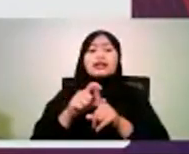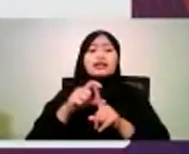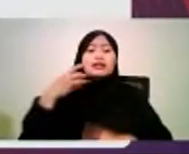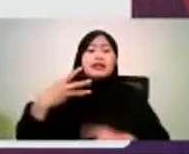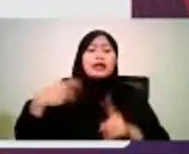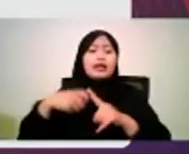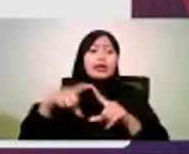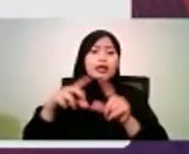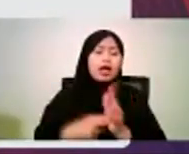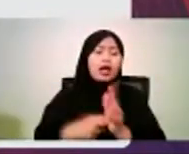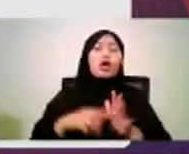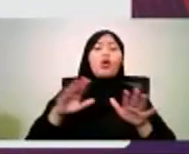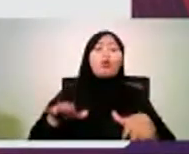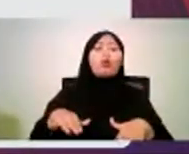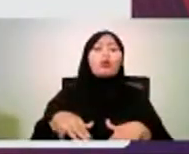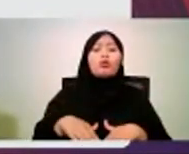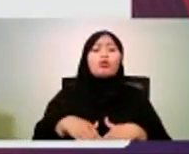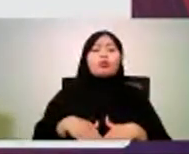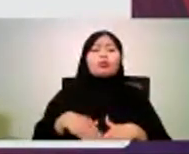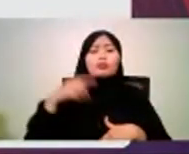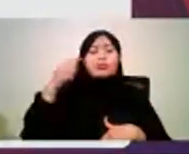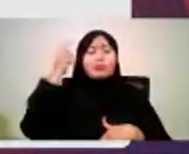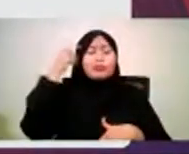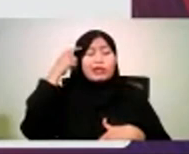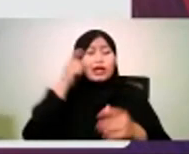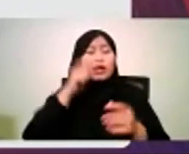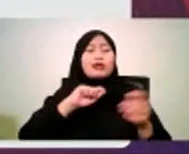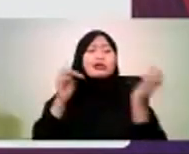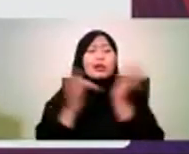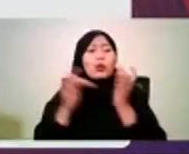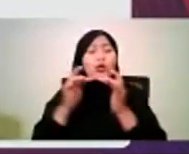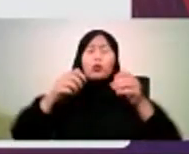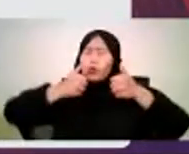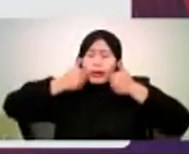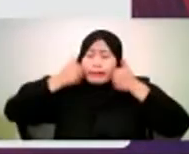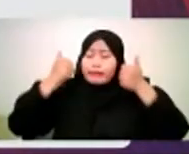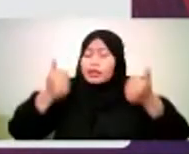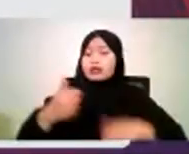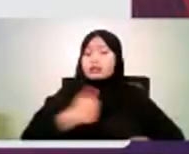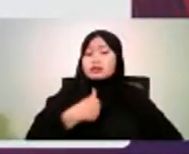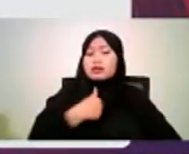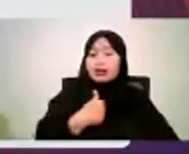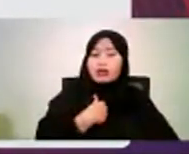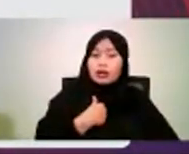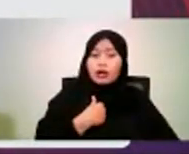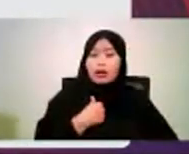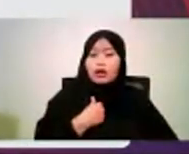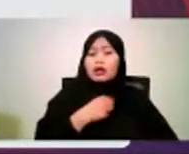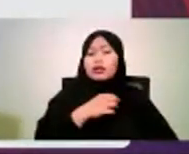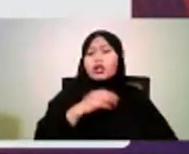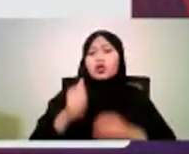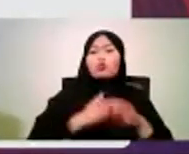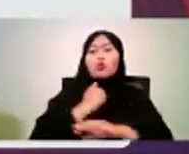MSG pun dengan ubah digital mindset yang hebat banget ya ya saya sudah sebagai Ketum kafegama sering berdiskusi